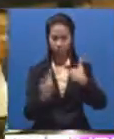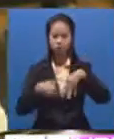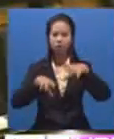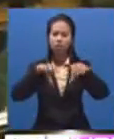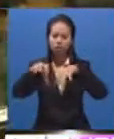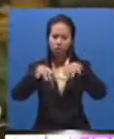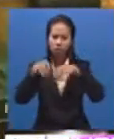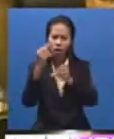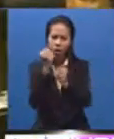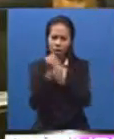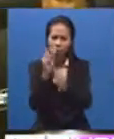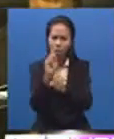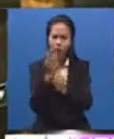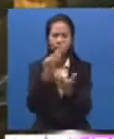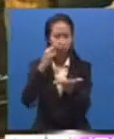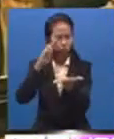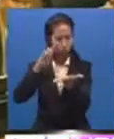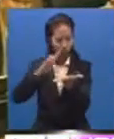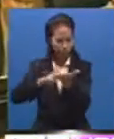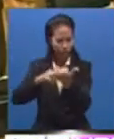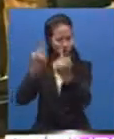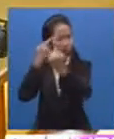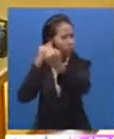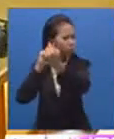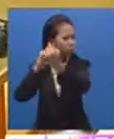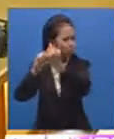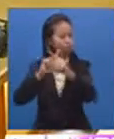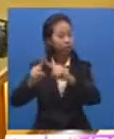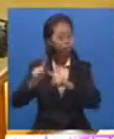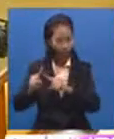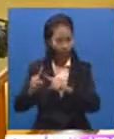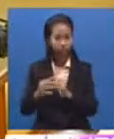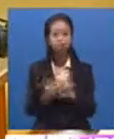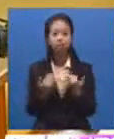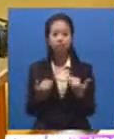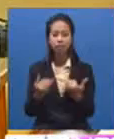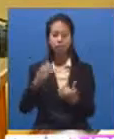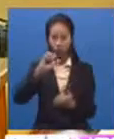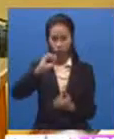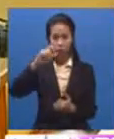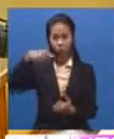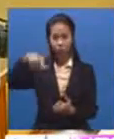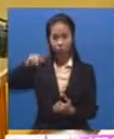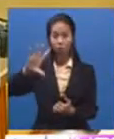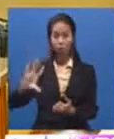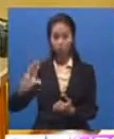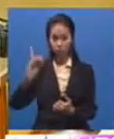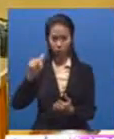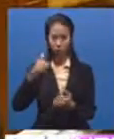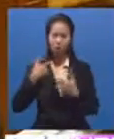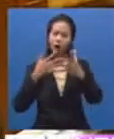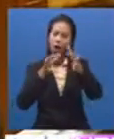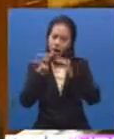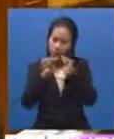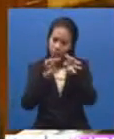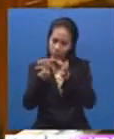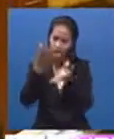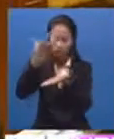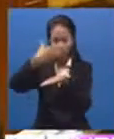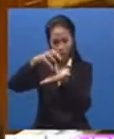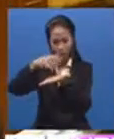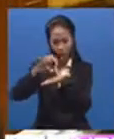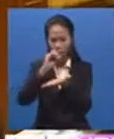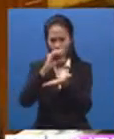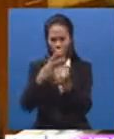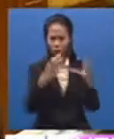จดหมายเหตุและเจตนารมณ์ในการปฏิรูปของสภาโดยวิปสปชชี้แจงสัดส่วนในคณะกรรมาธิการที่ไม่เท่ากัน